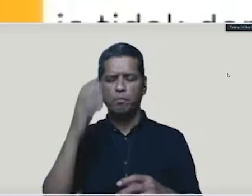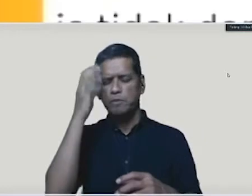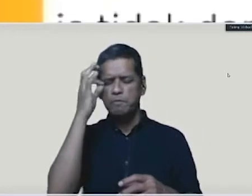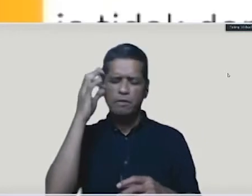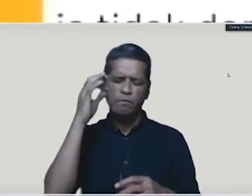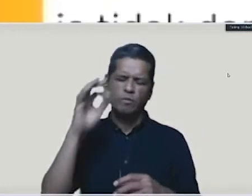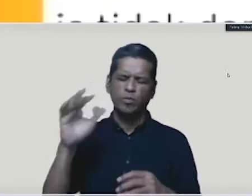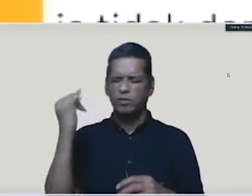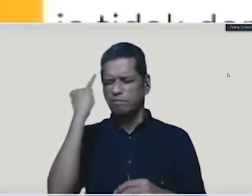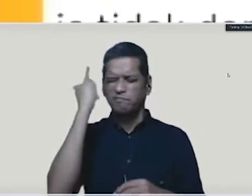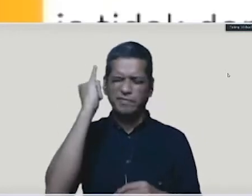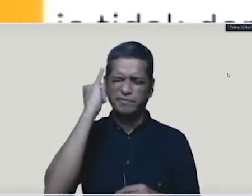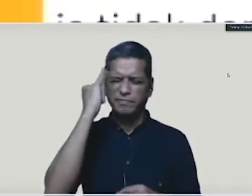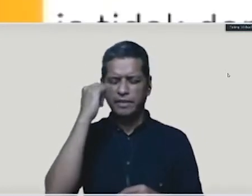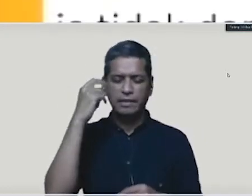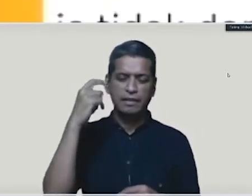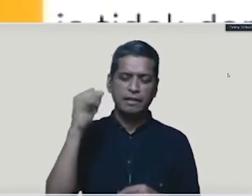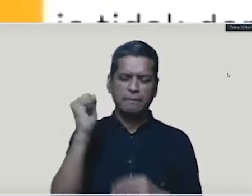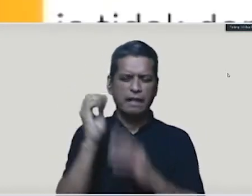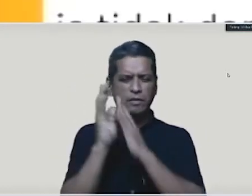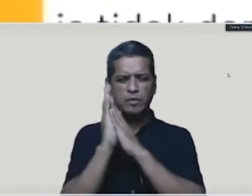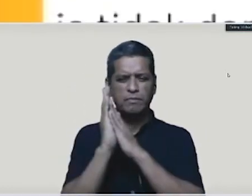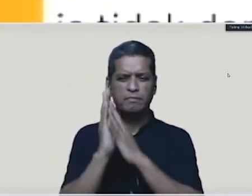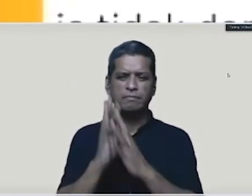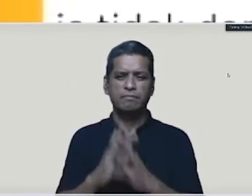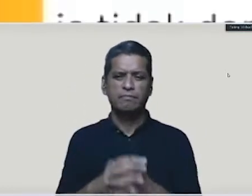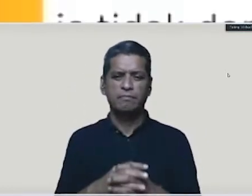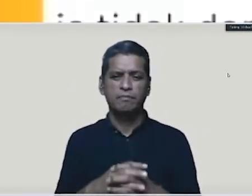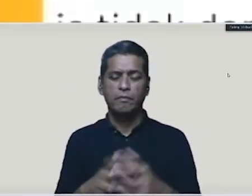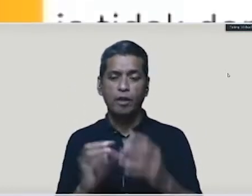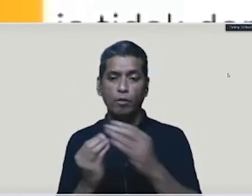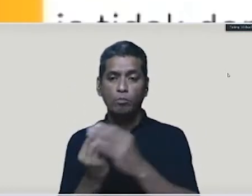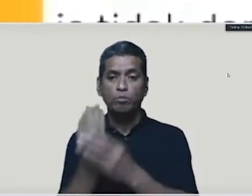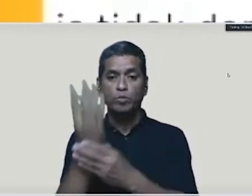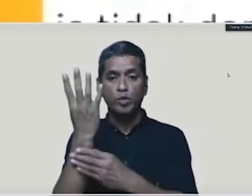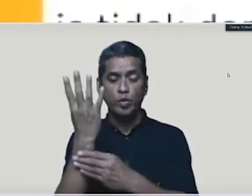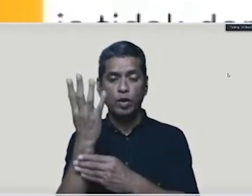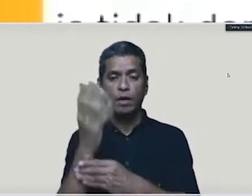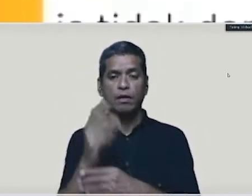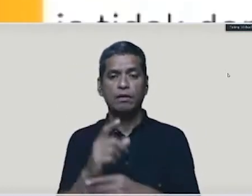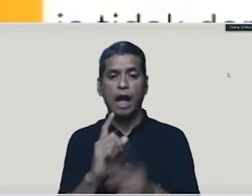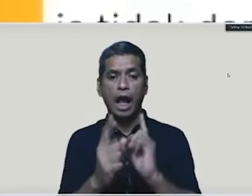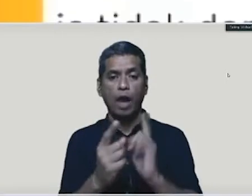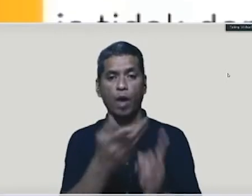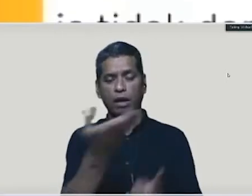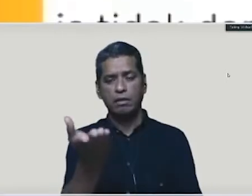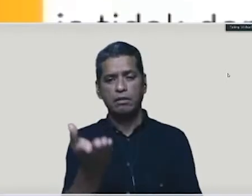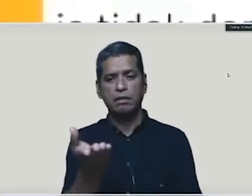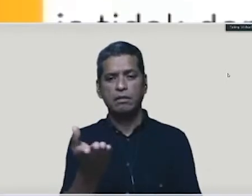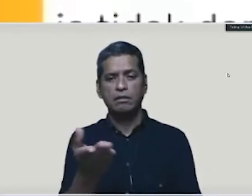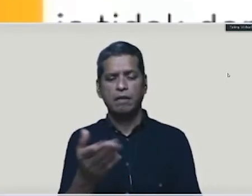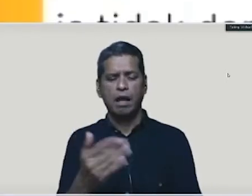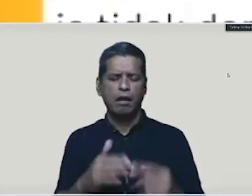atau itu bukanlah satu mimpi yang muncul oleh anda sedang tertekan